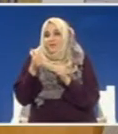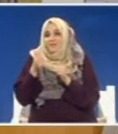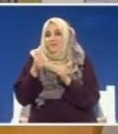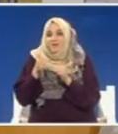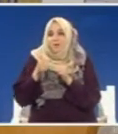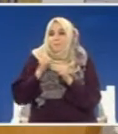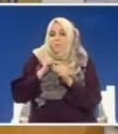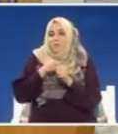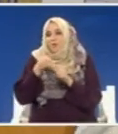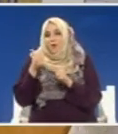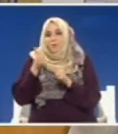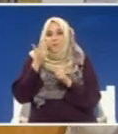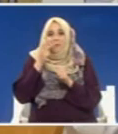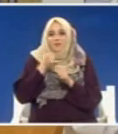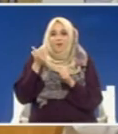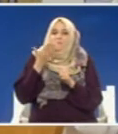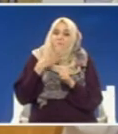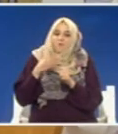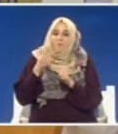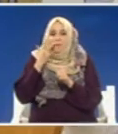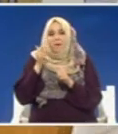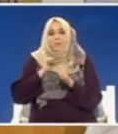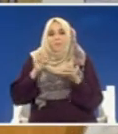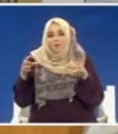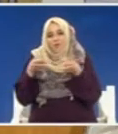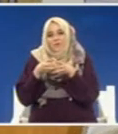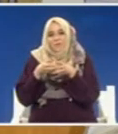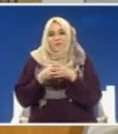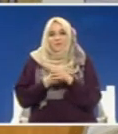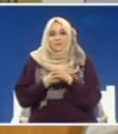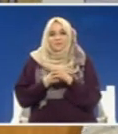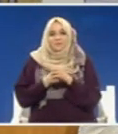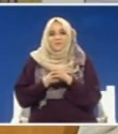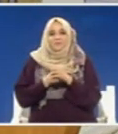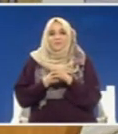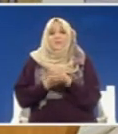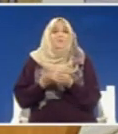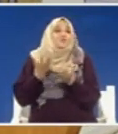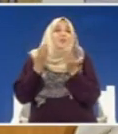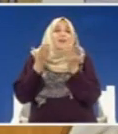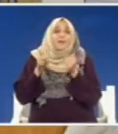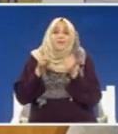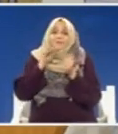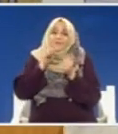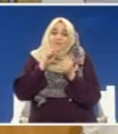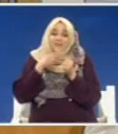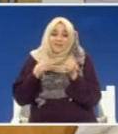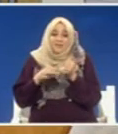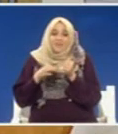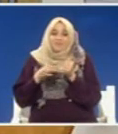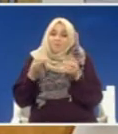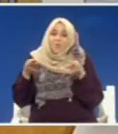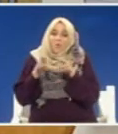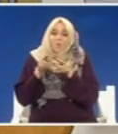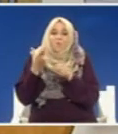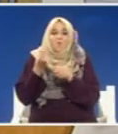لأمها وحدها، لما يجتمع يكون أفضل. الله يبارك. فنعم، البنت تكون عامل أساسي في إحداث التصالح